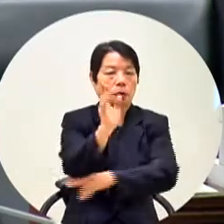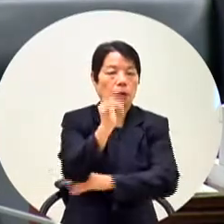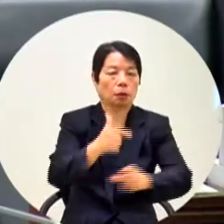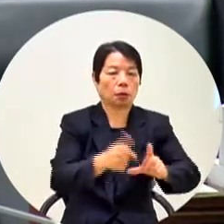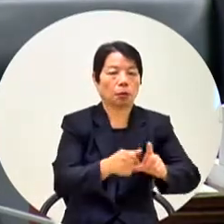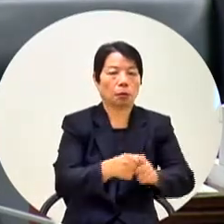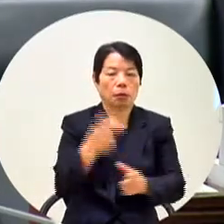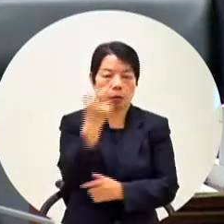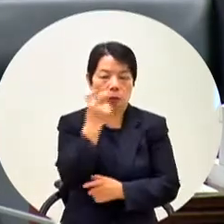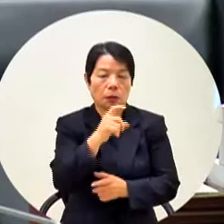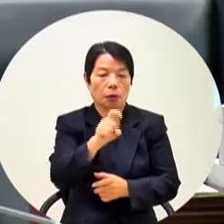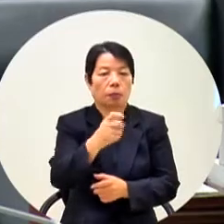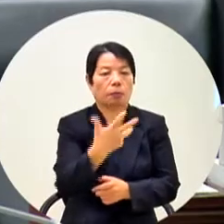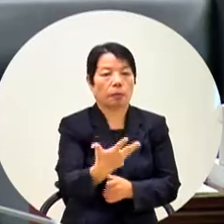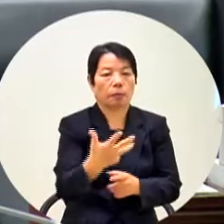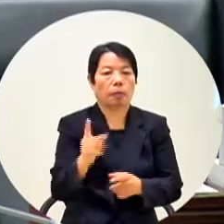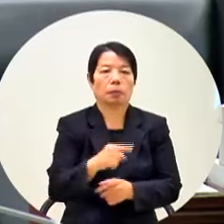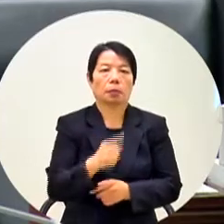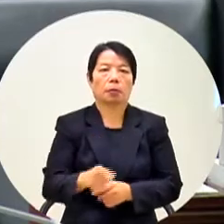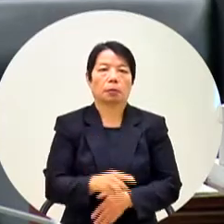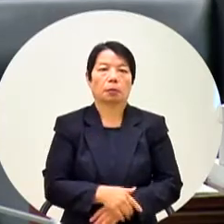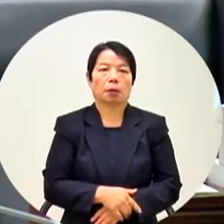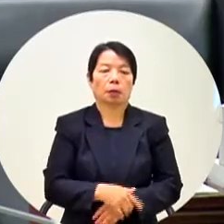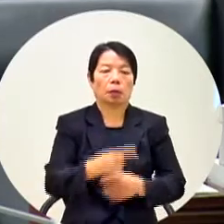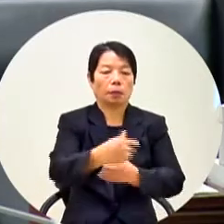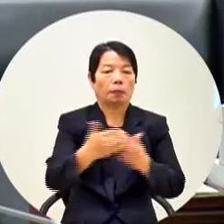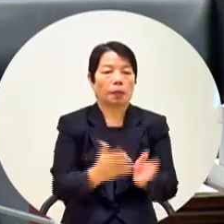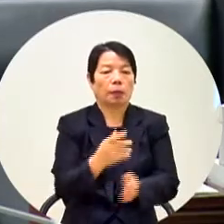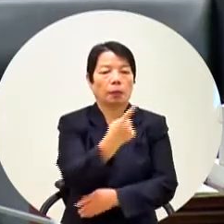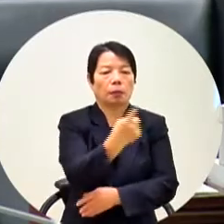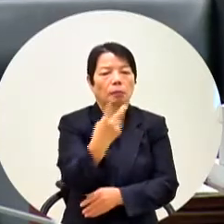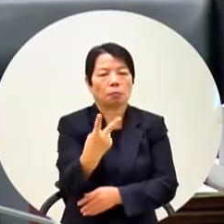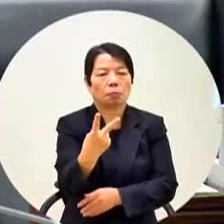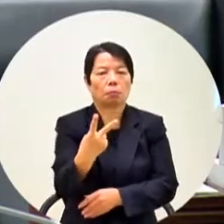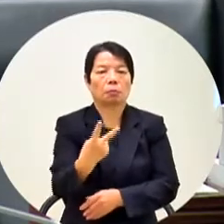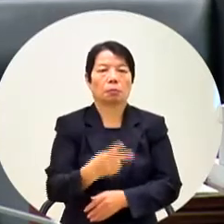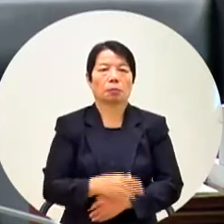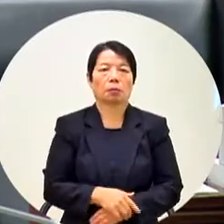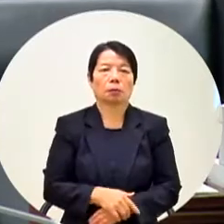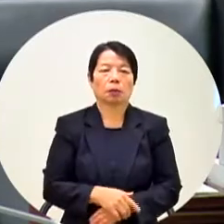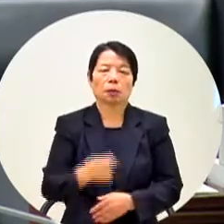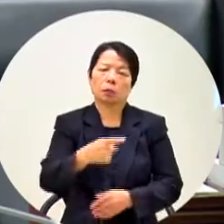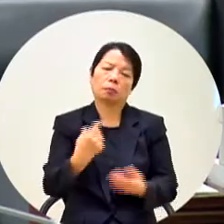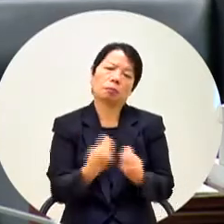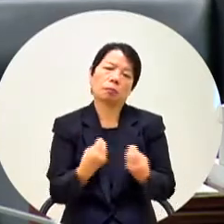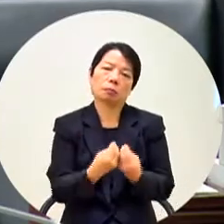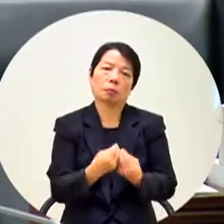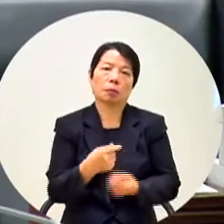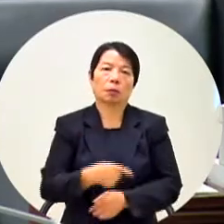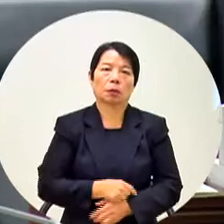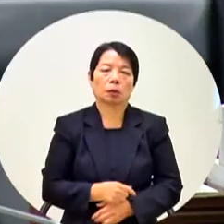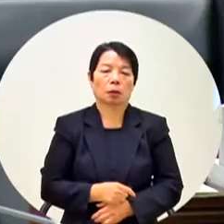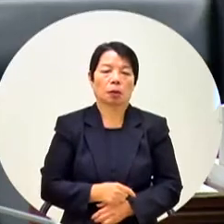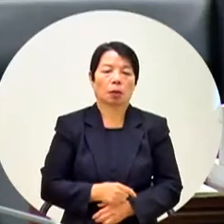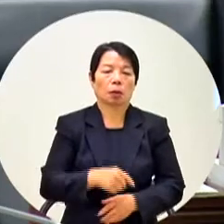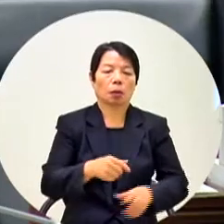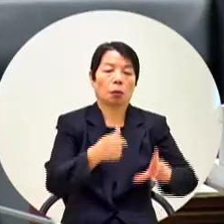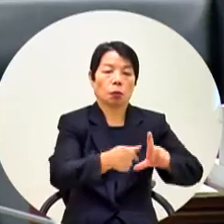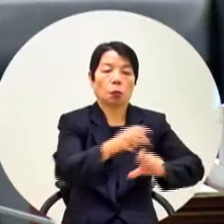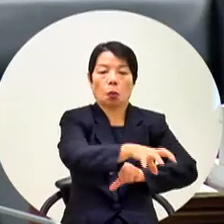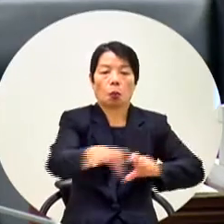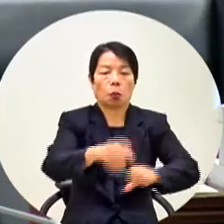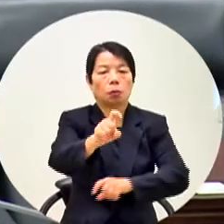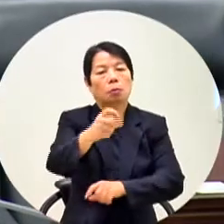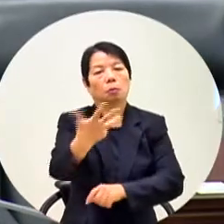个。恁的人力一班两个至三个，恁要安那这十八区，